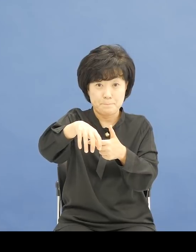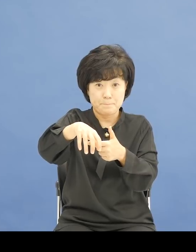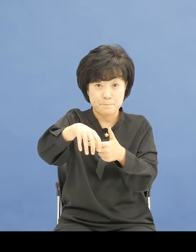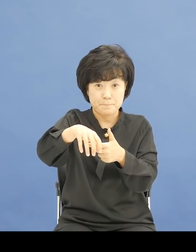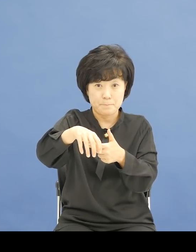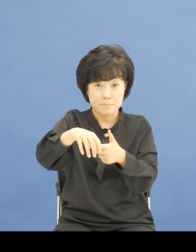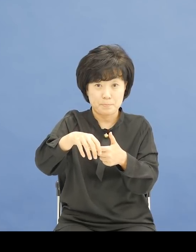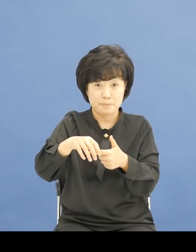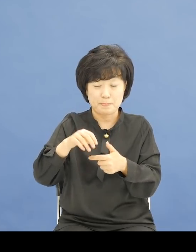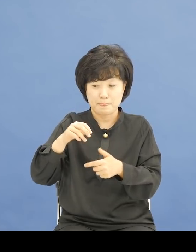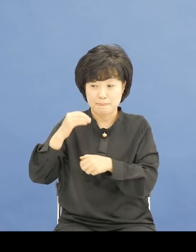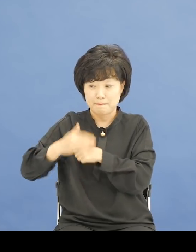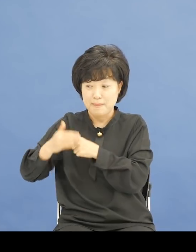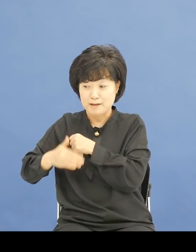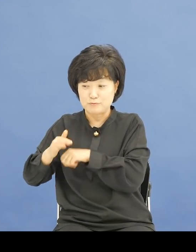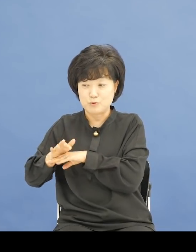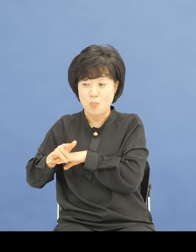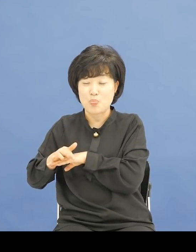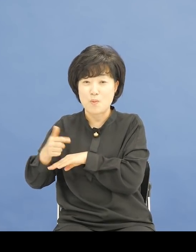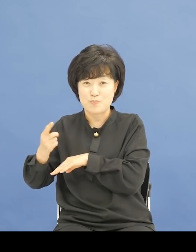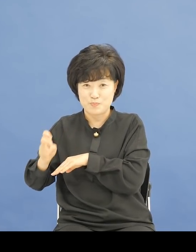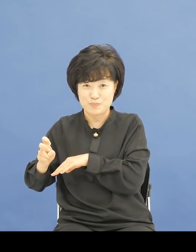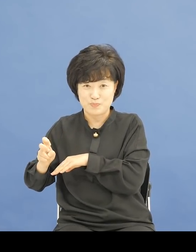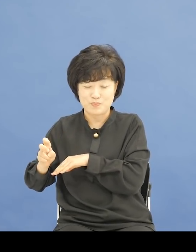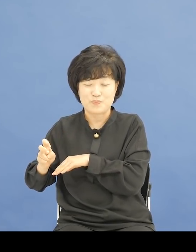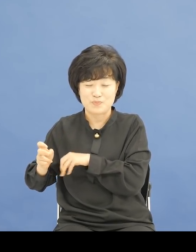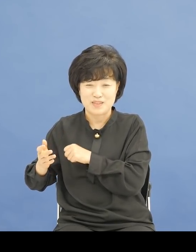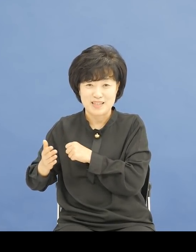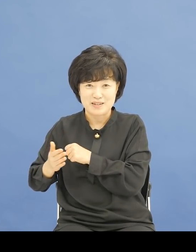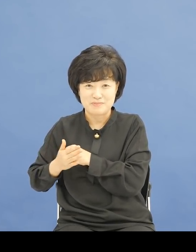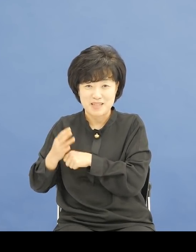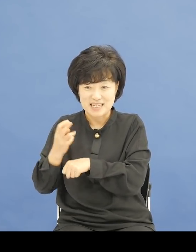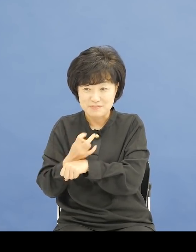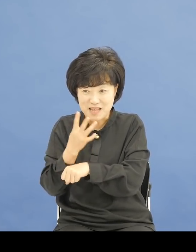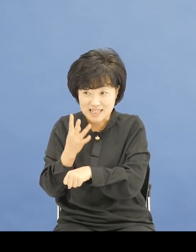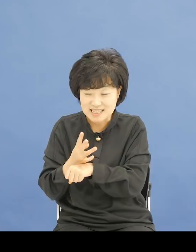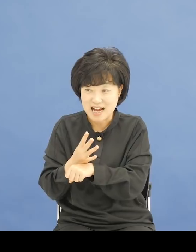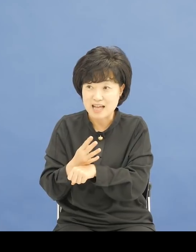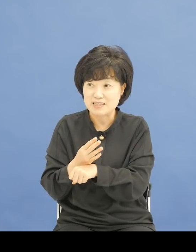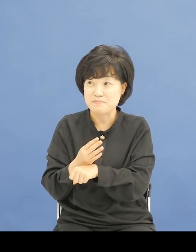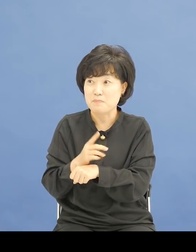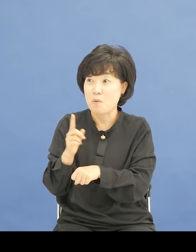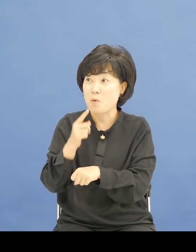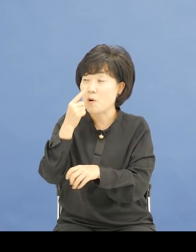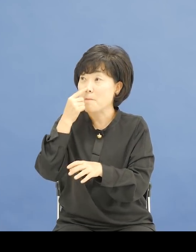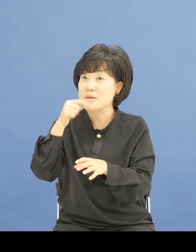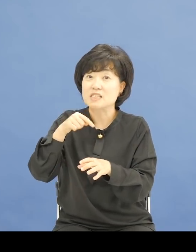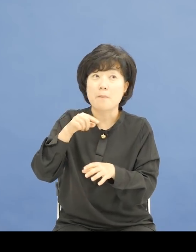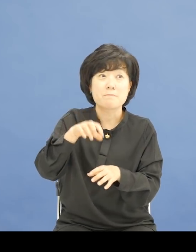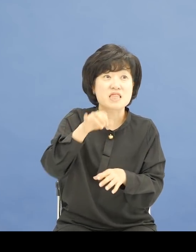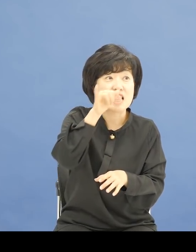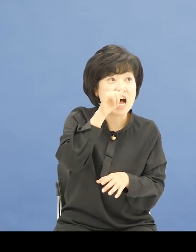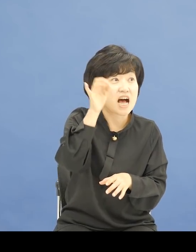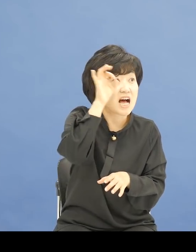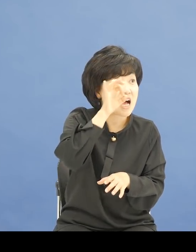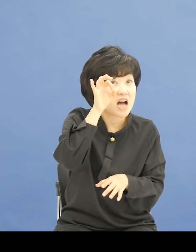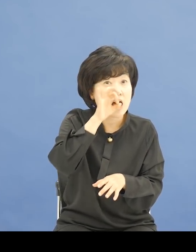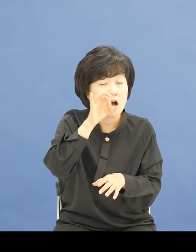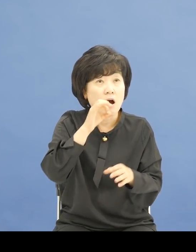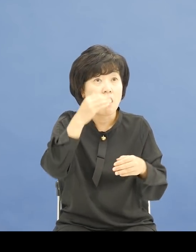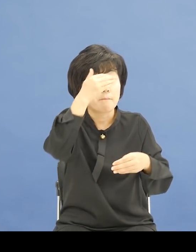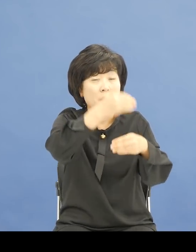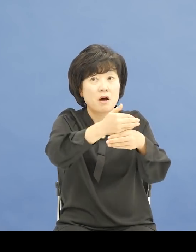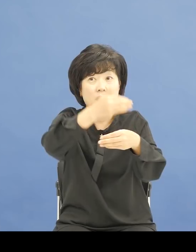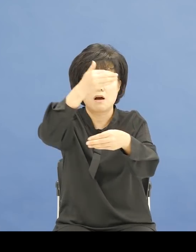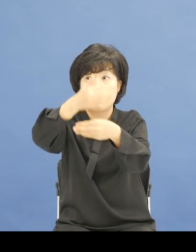갔는데 대구 촌놈이니까 이제 24시간 프랜차이즈 카페나 네네. 그런 매장이 있을 줄 알고 딱 갔는데